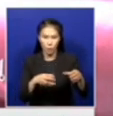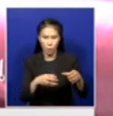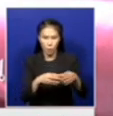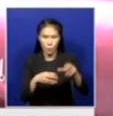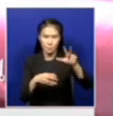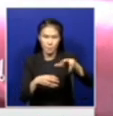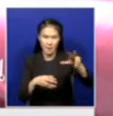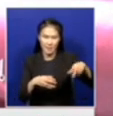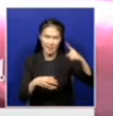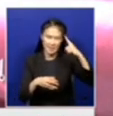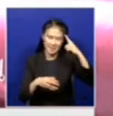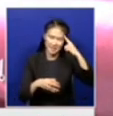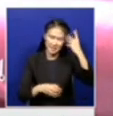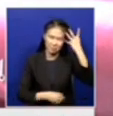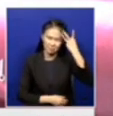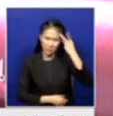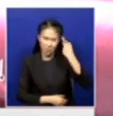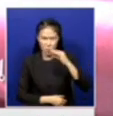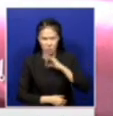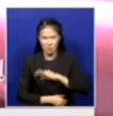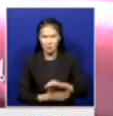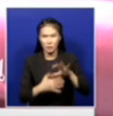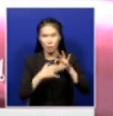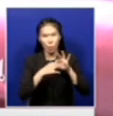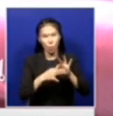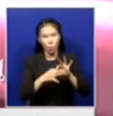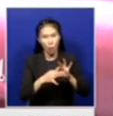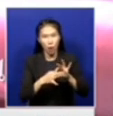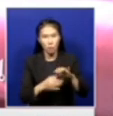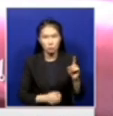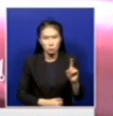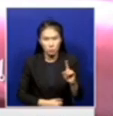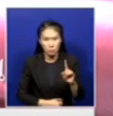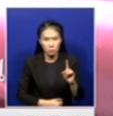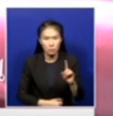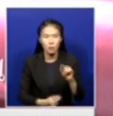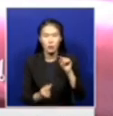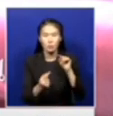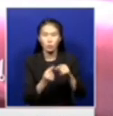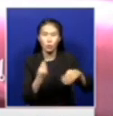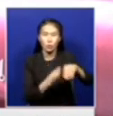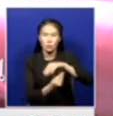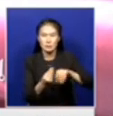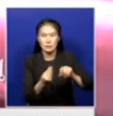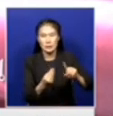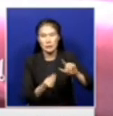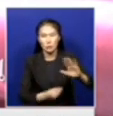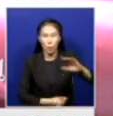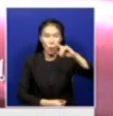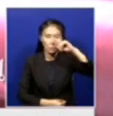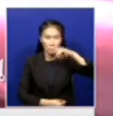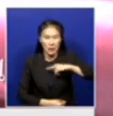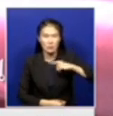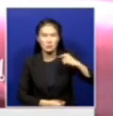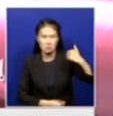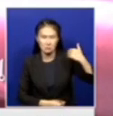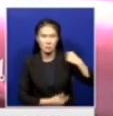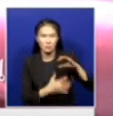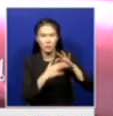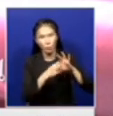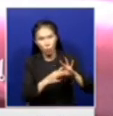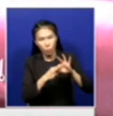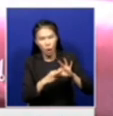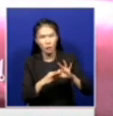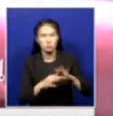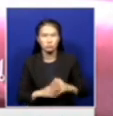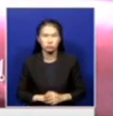วลและก็มีความเป็นห่วงมากที่สุดก็คือระบบเศรษฐกิจของประเทศระบบเศรษฐกิจ